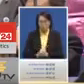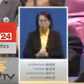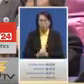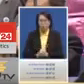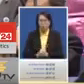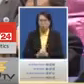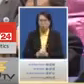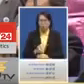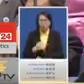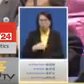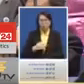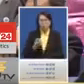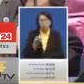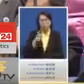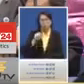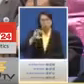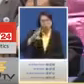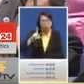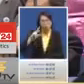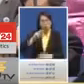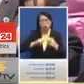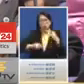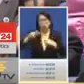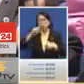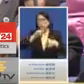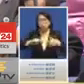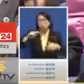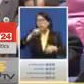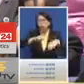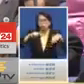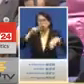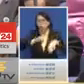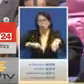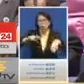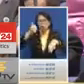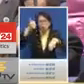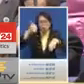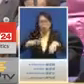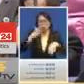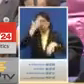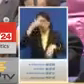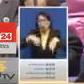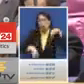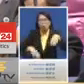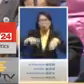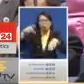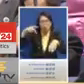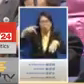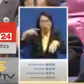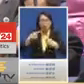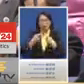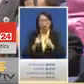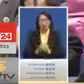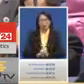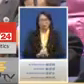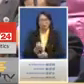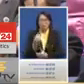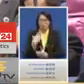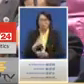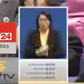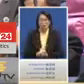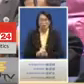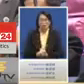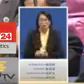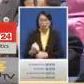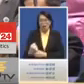คสช.ไม่สามารถตรวจสอบเขาได้เขาเป็นองค์กรพิเศษฟังนะคำต่อไปนี้นะไม่มี